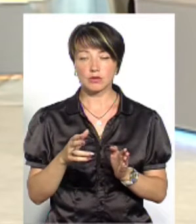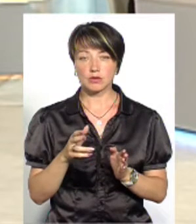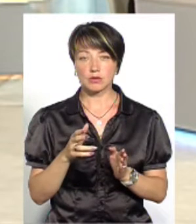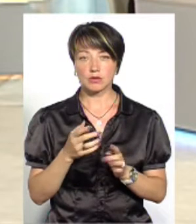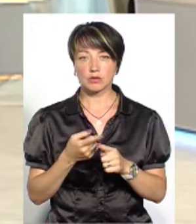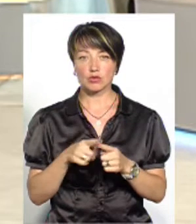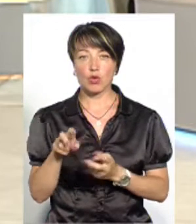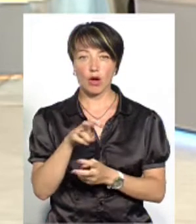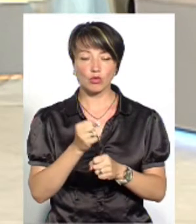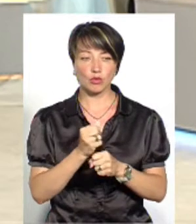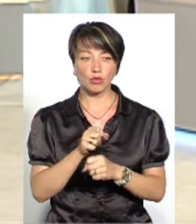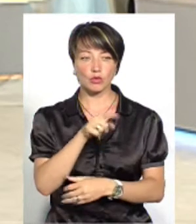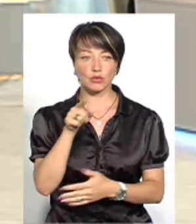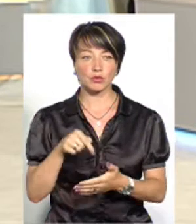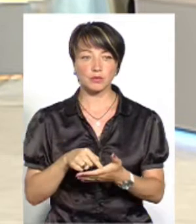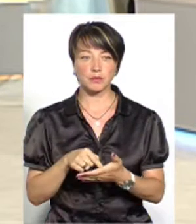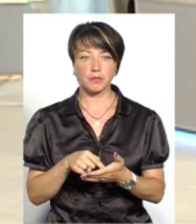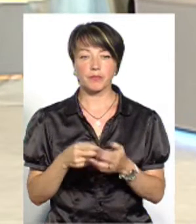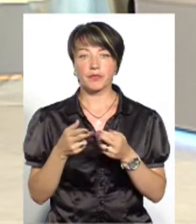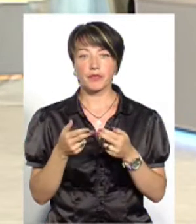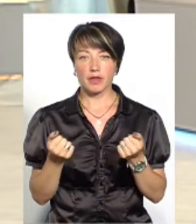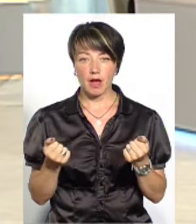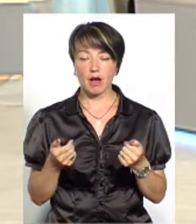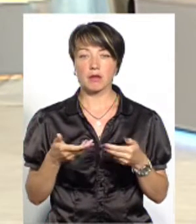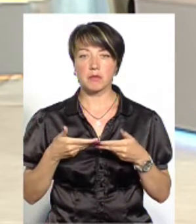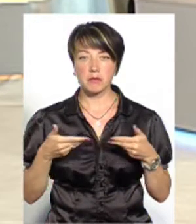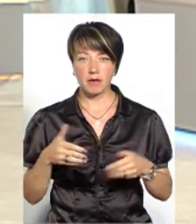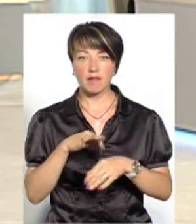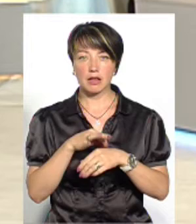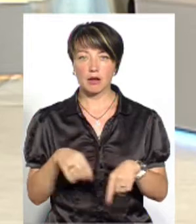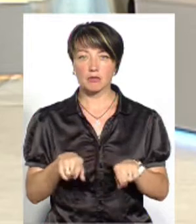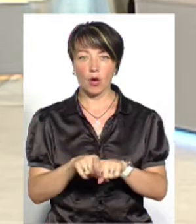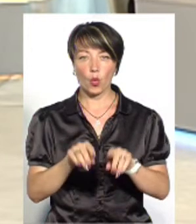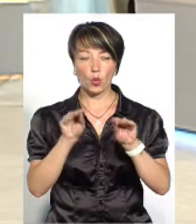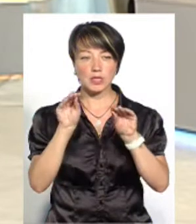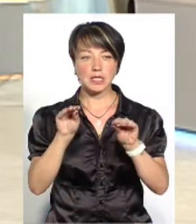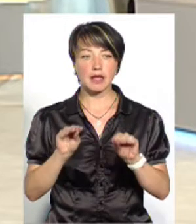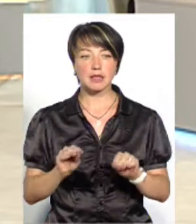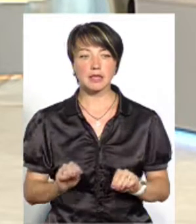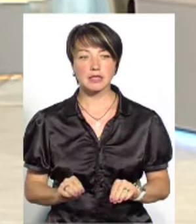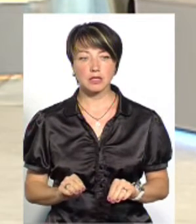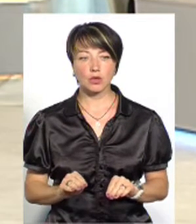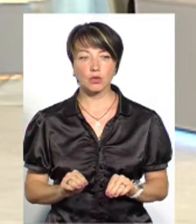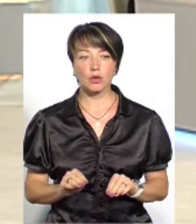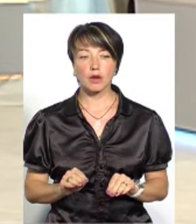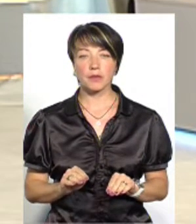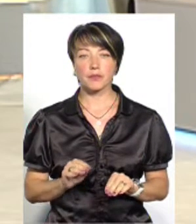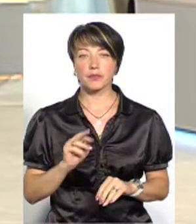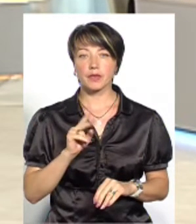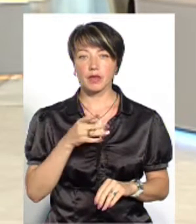перебуває? Так. На обліку. Так, ми ведемо таку статистику. І от, як